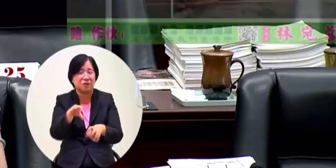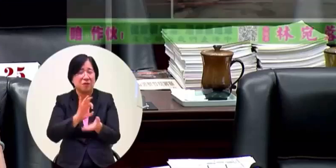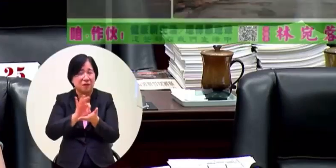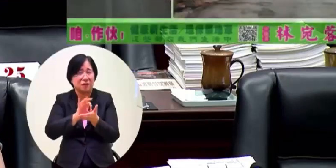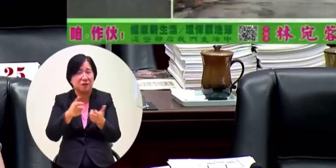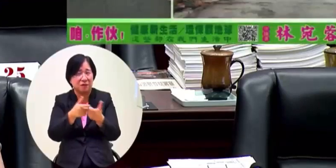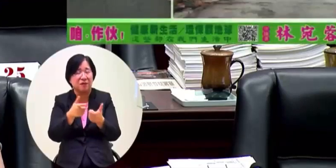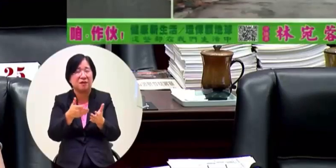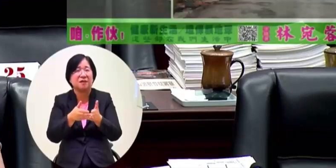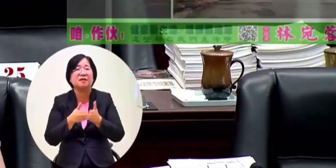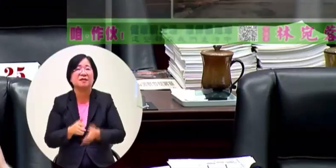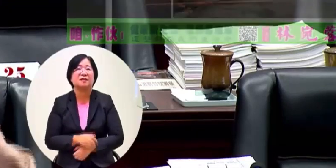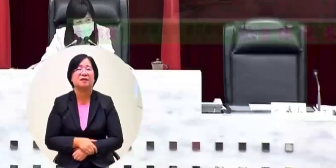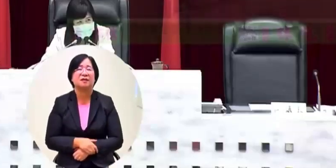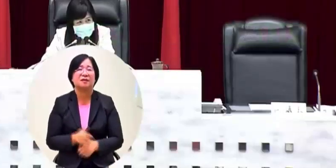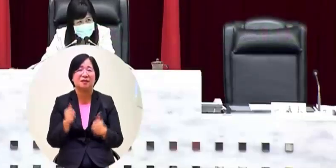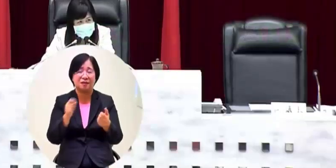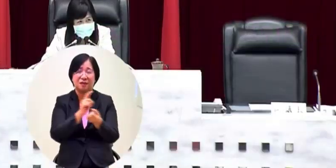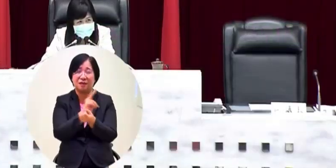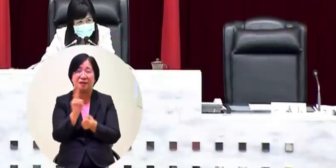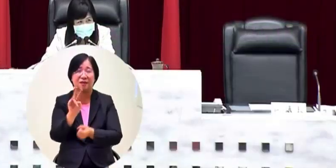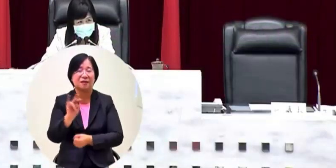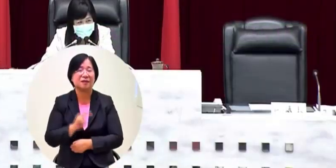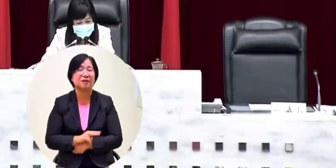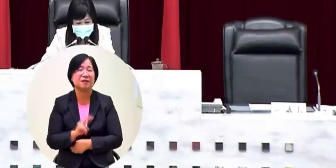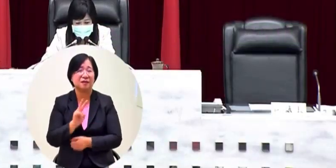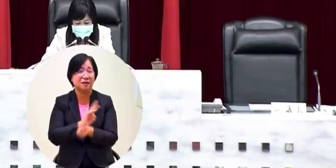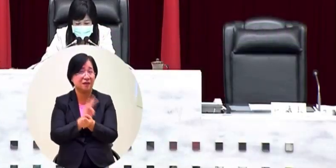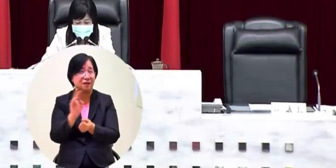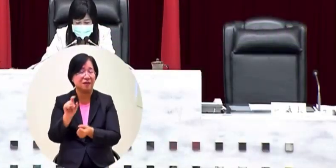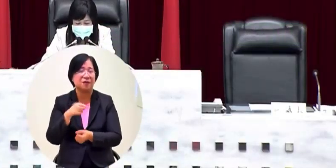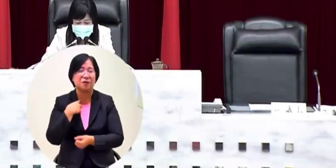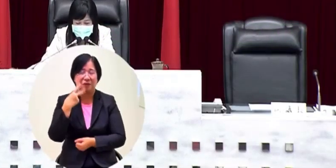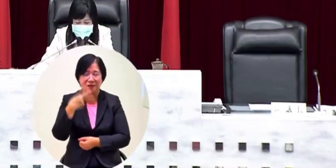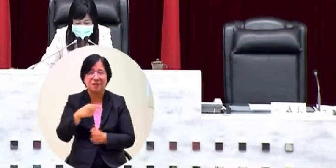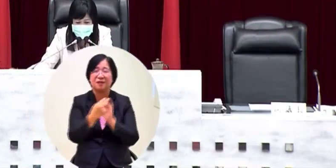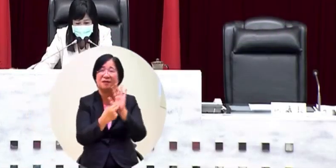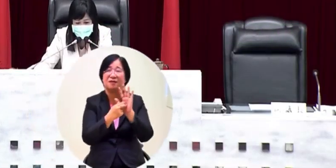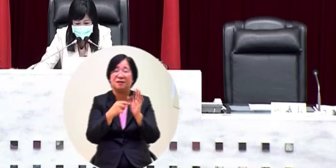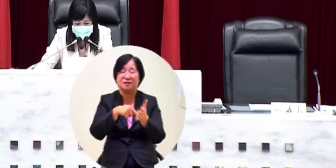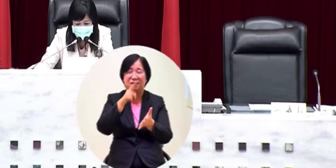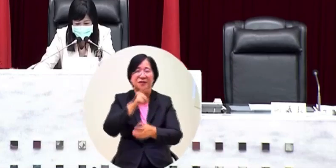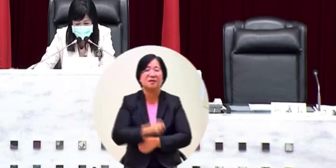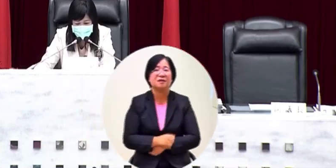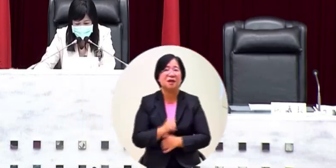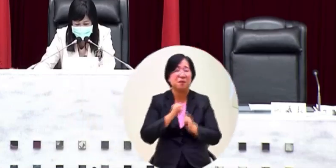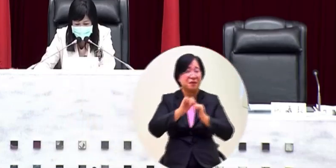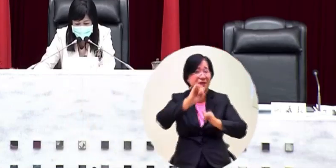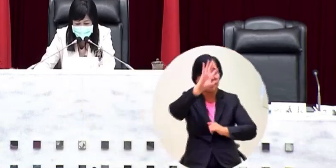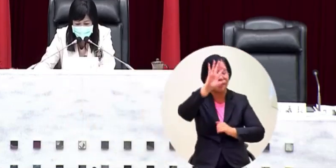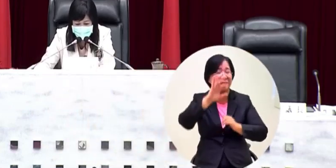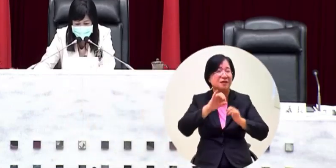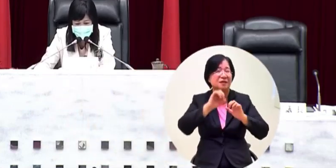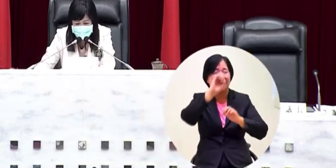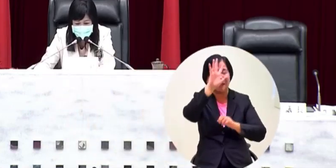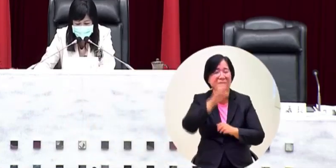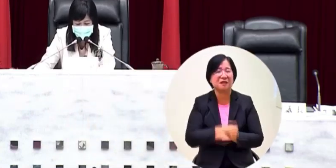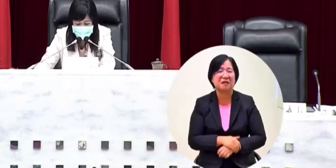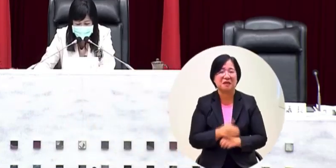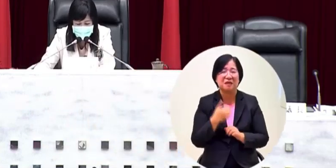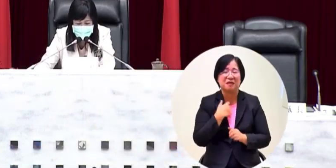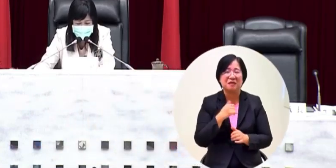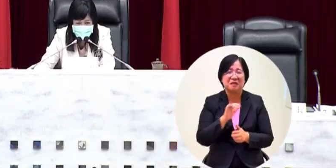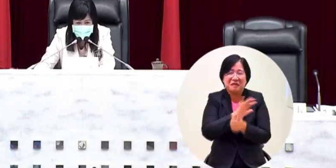好，谢谢林议员哦。那本席也再重申一次哦，是因为民进党议员阻挠我们